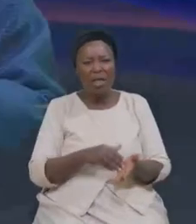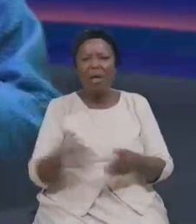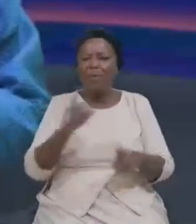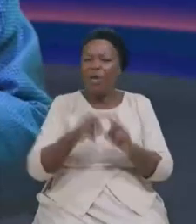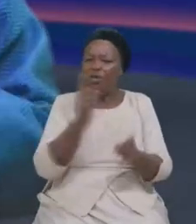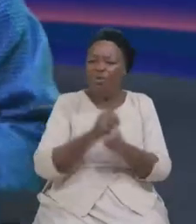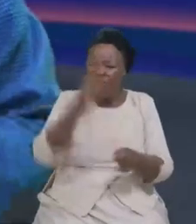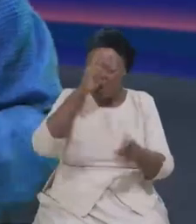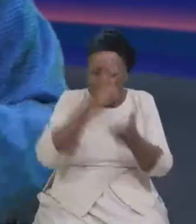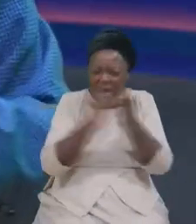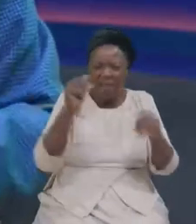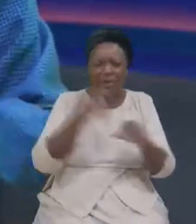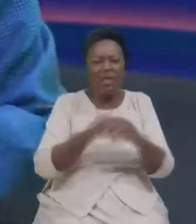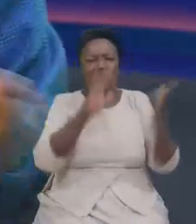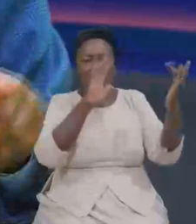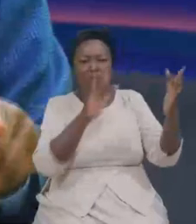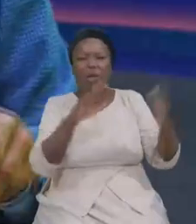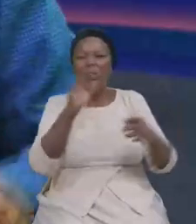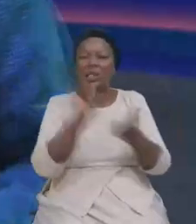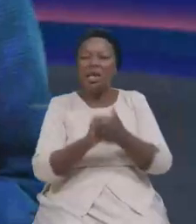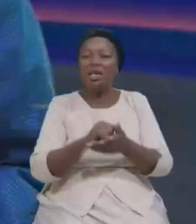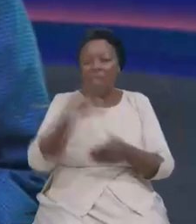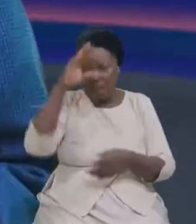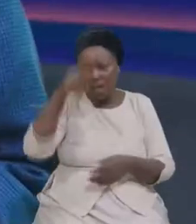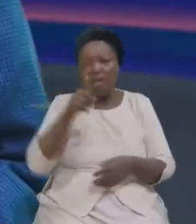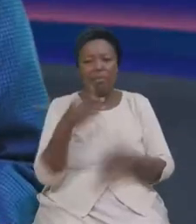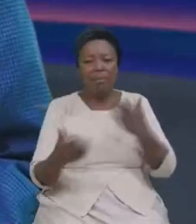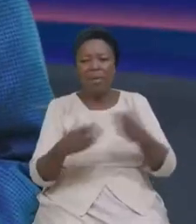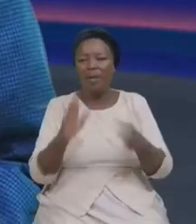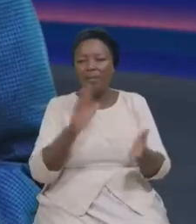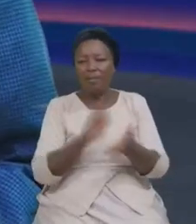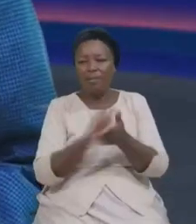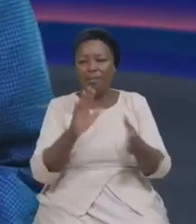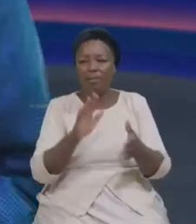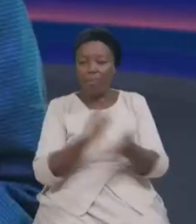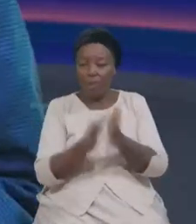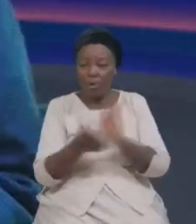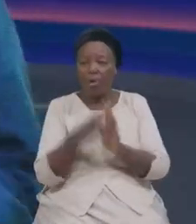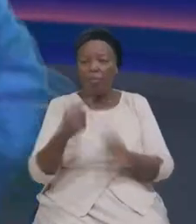crue, en sorte qu'il devienne père d'une grande